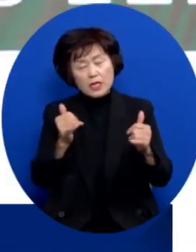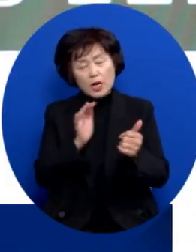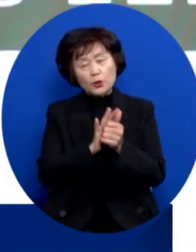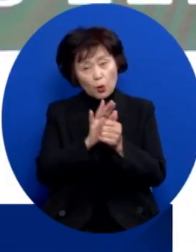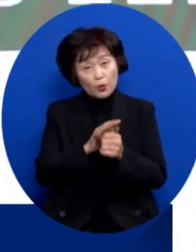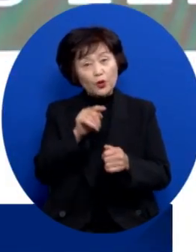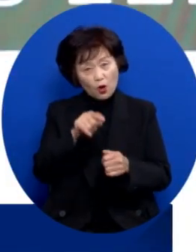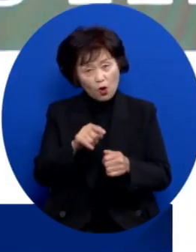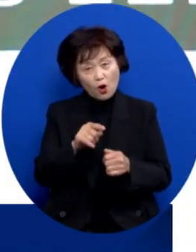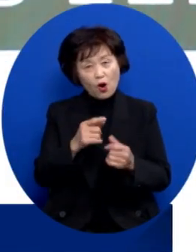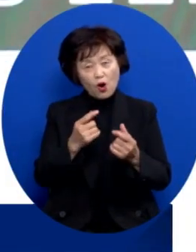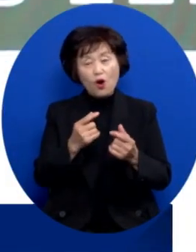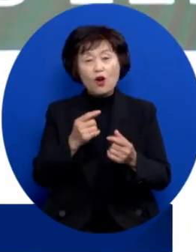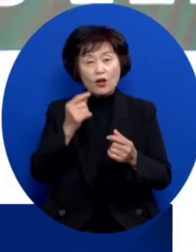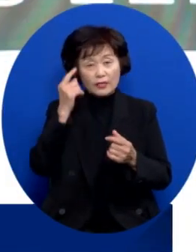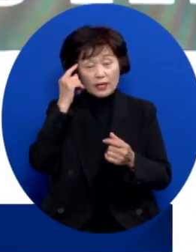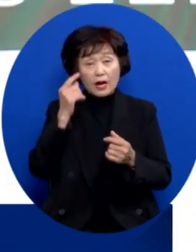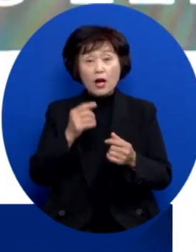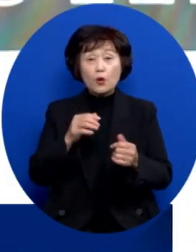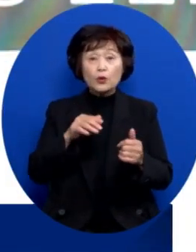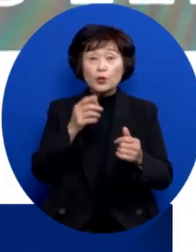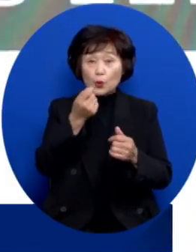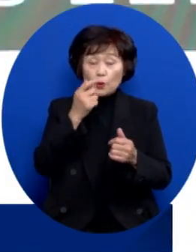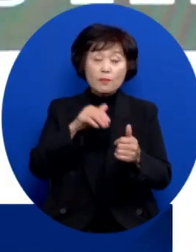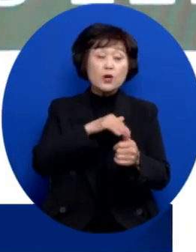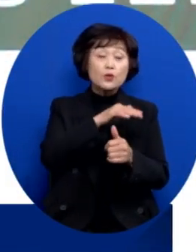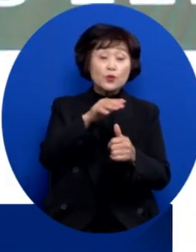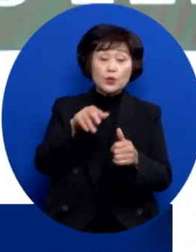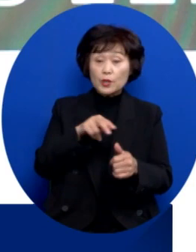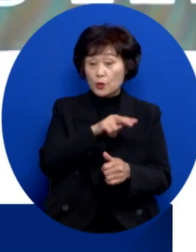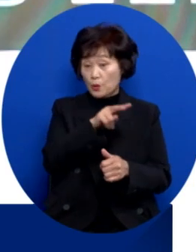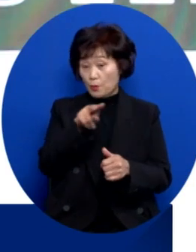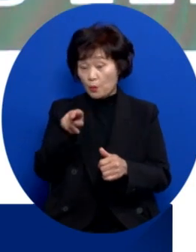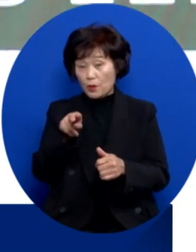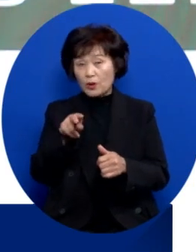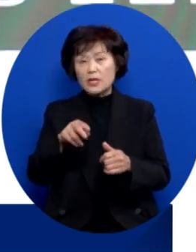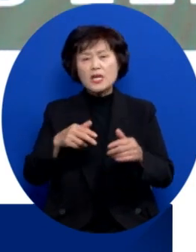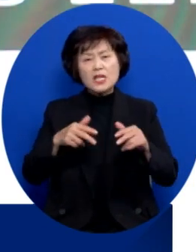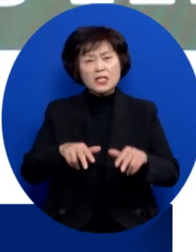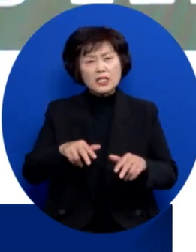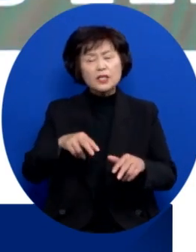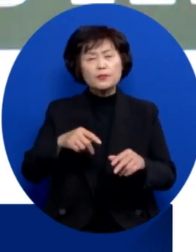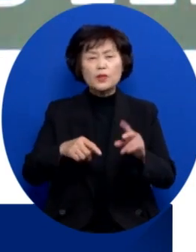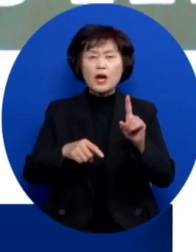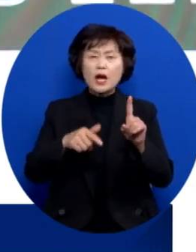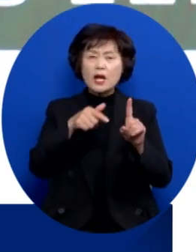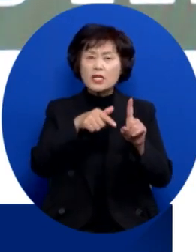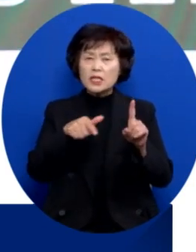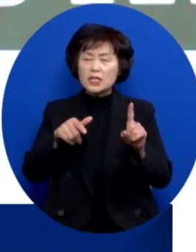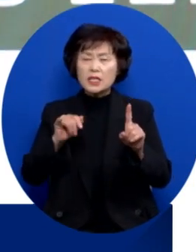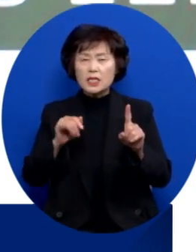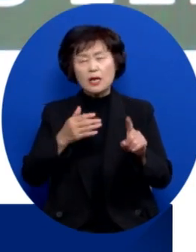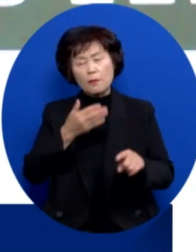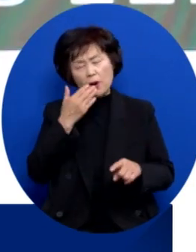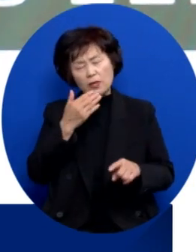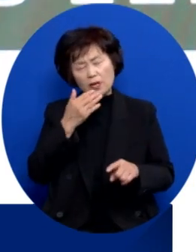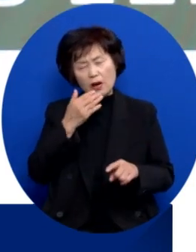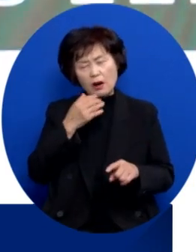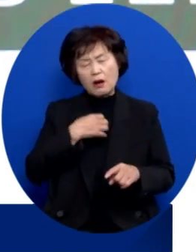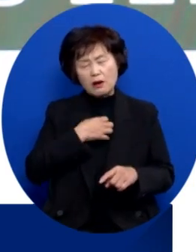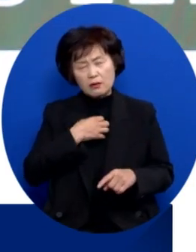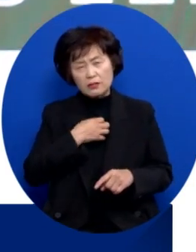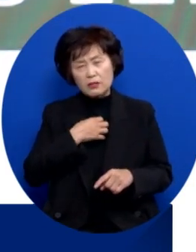우리가 눈을 조금만 더 크게 뜨고 주위를 둘러보면 아직도 한끼 식사 걱정하고 아직도 입을